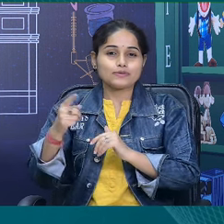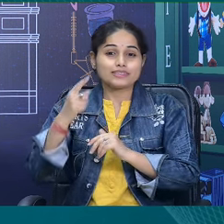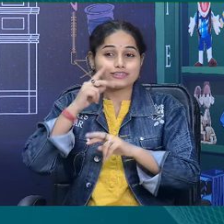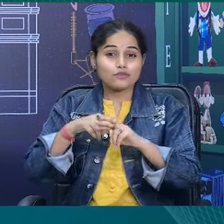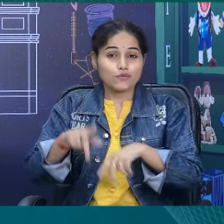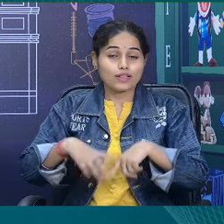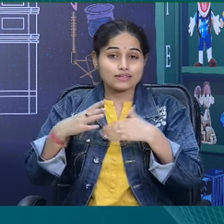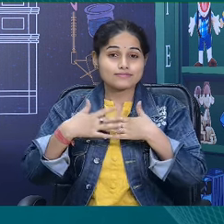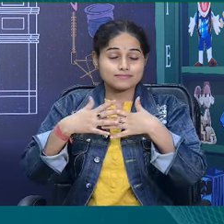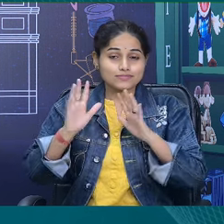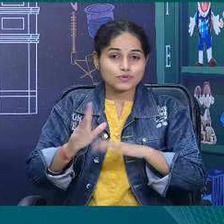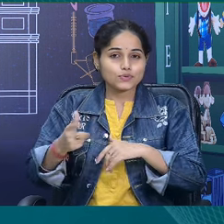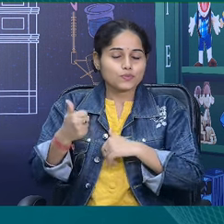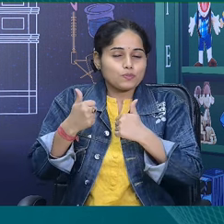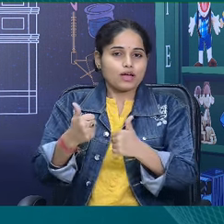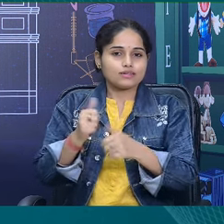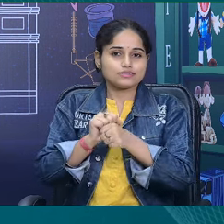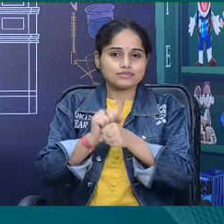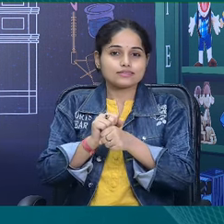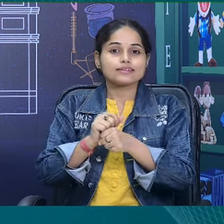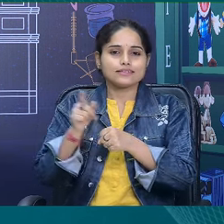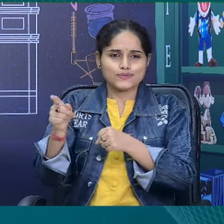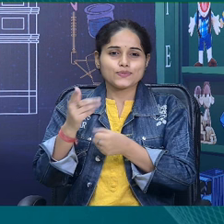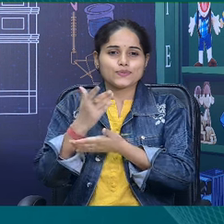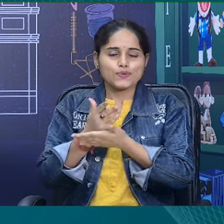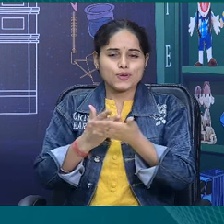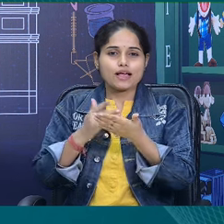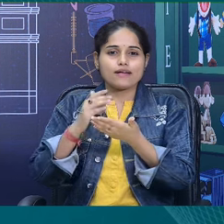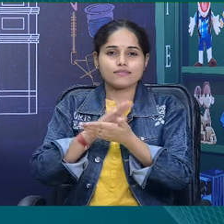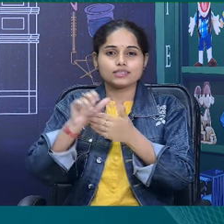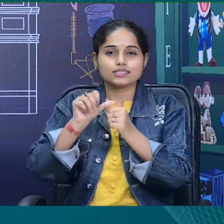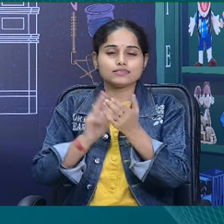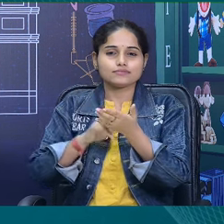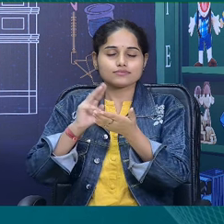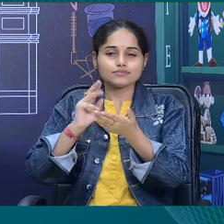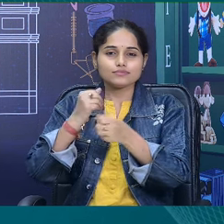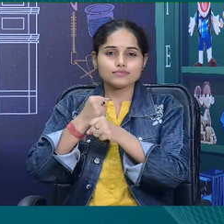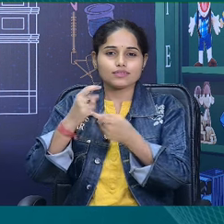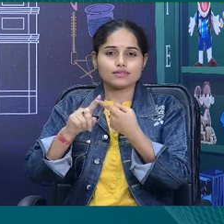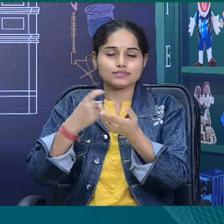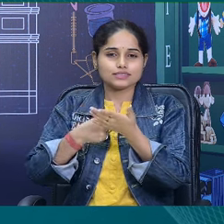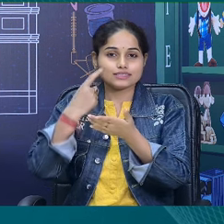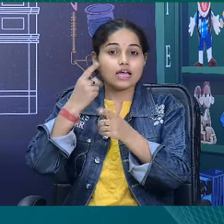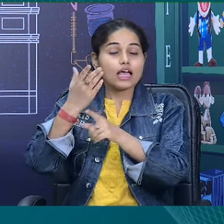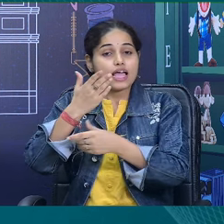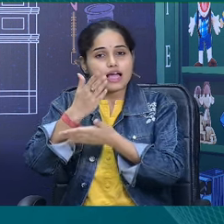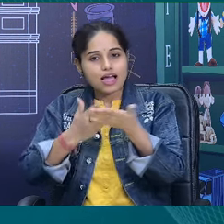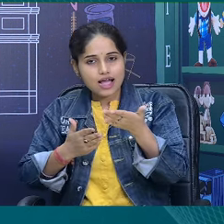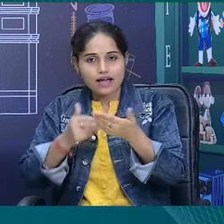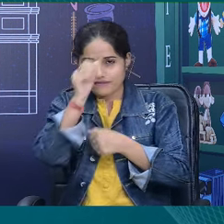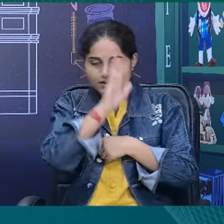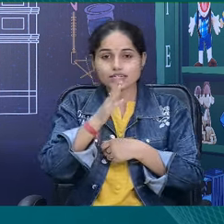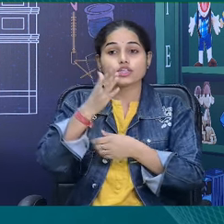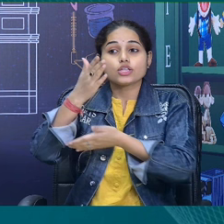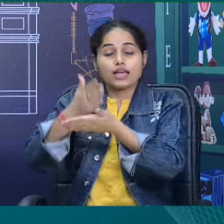थे सर ये बेसिकली हाफ हंगेरियन इनको कहा कहा जाता है क्योंकि यह इंडियन हाफ इंडियन थी हाफ यह हंगरी से थी